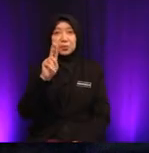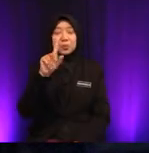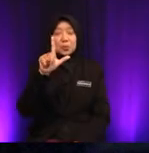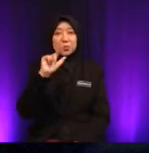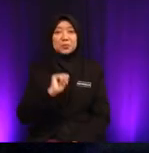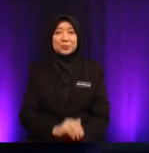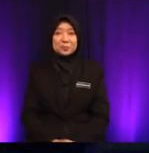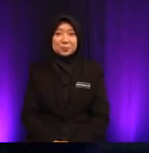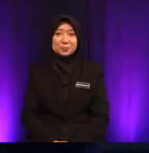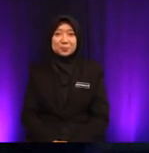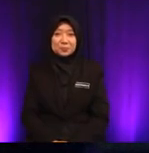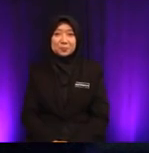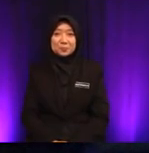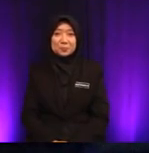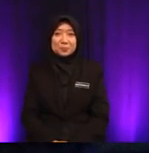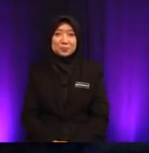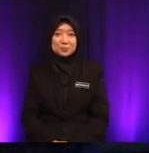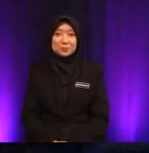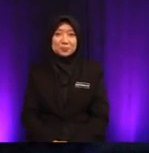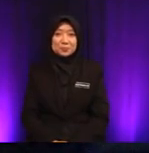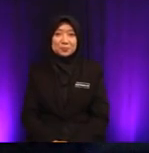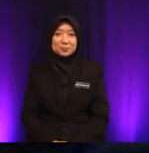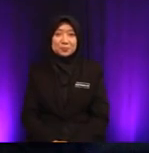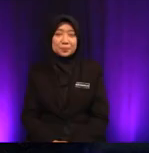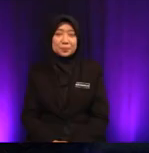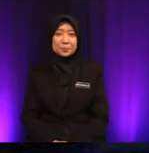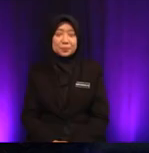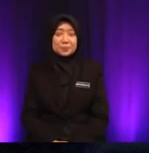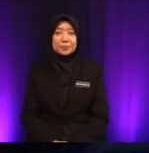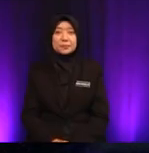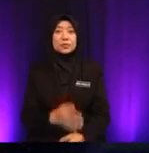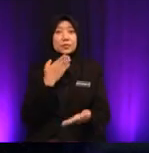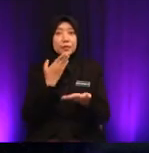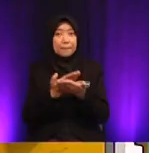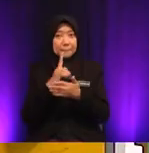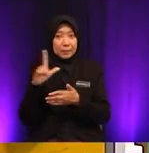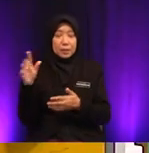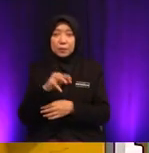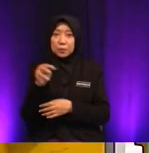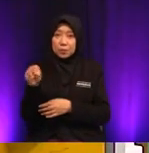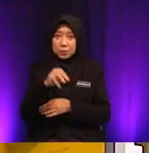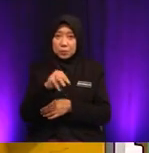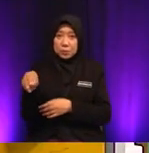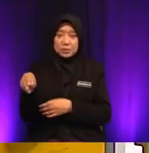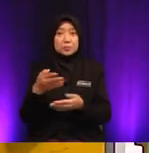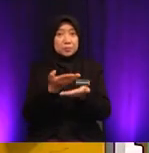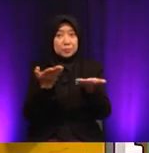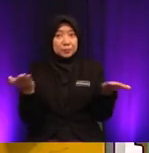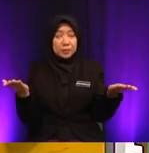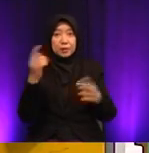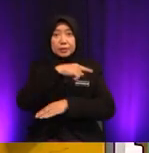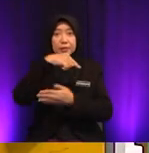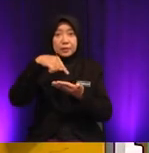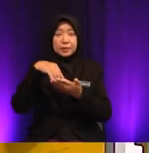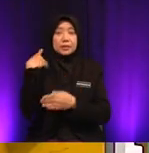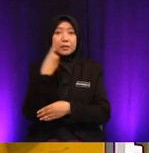jenggot Oke ini dia oke baiklah hari ini kita akan belajar science 5 yaitu